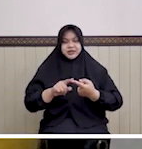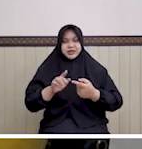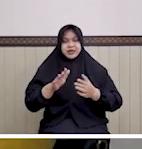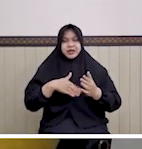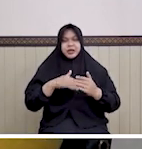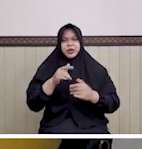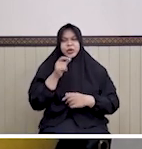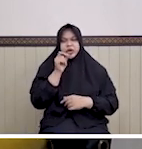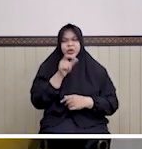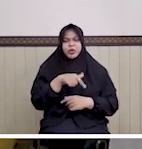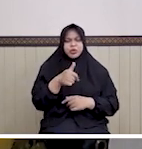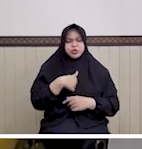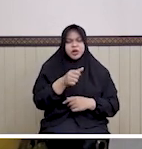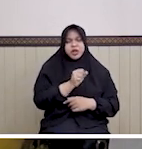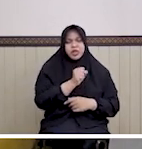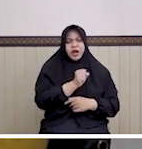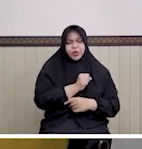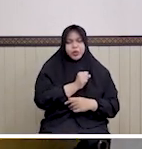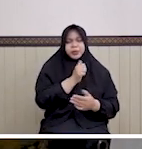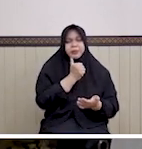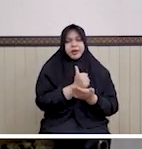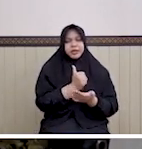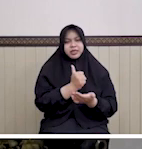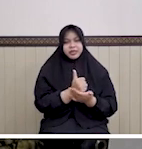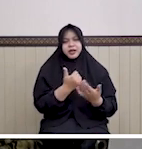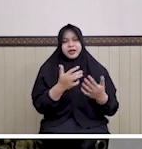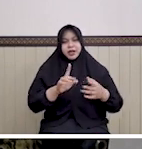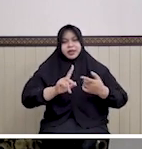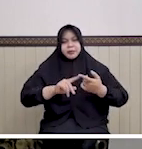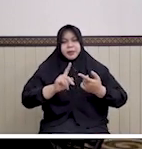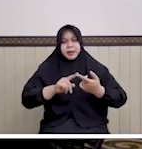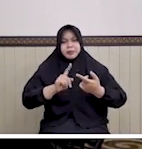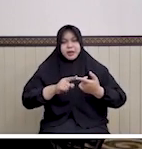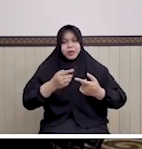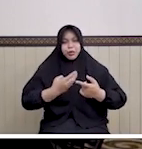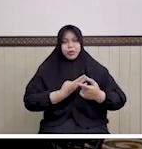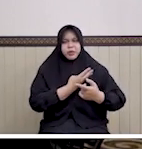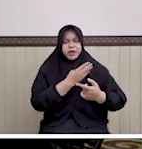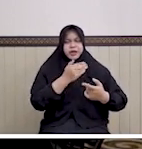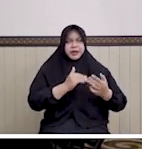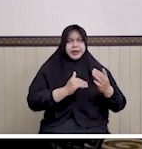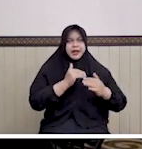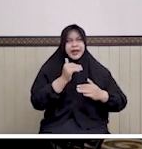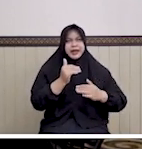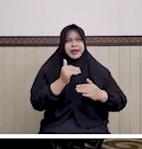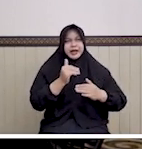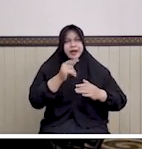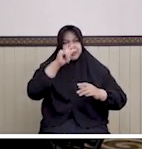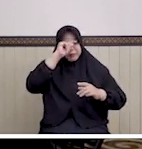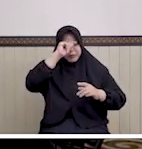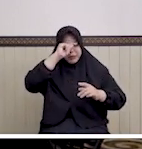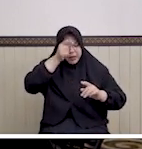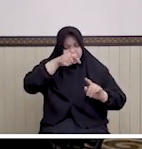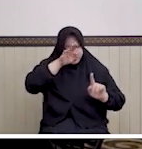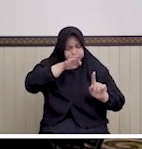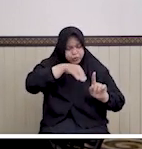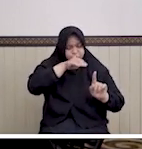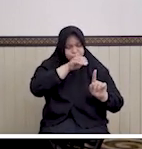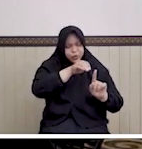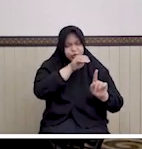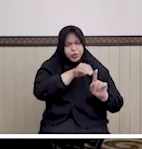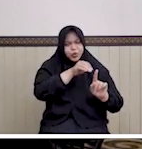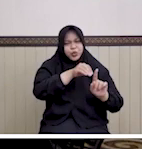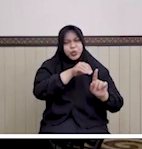otomatis dia sudah ketakutan dan kawan-kawan kami nih kan tingkat kepatuhannya sangat tinggi